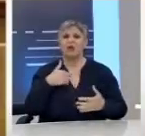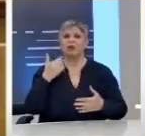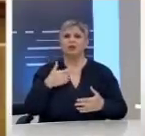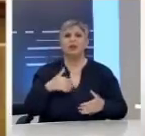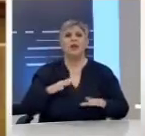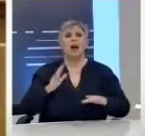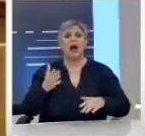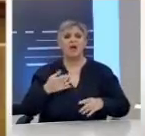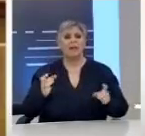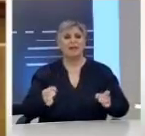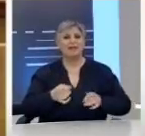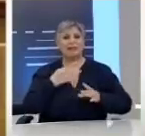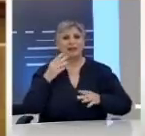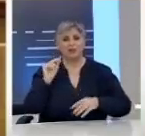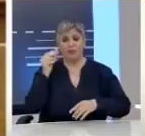θα ψηφίσουν κτλ.